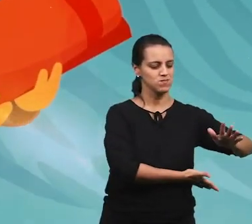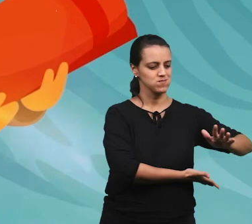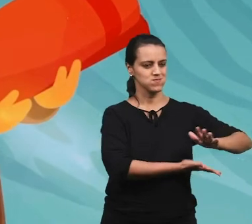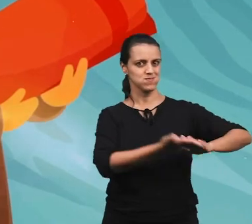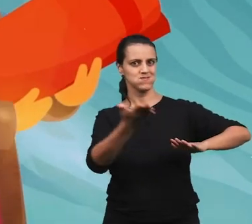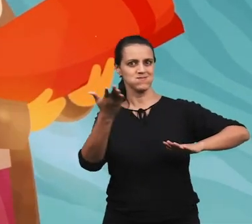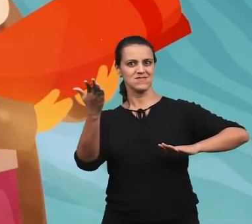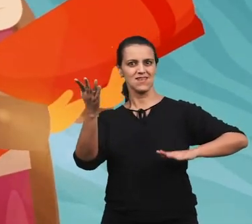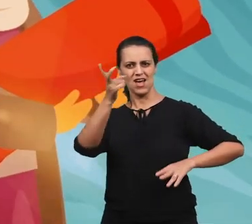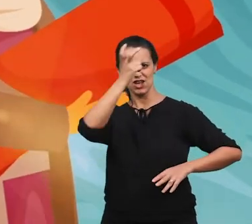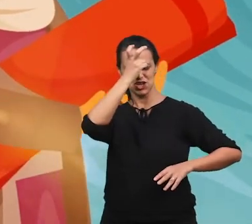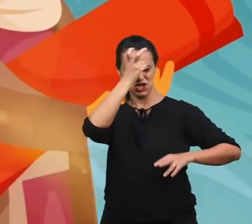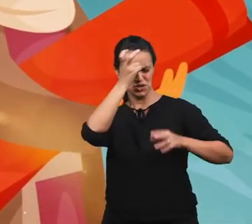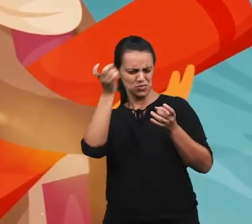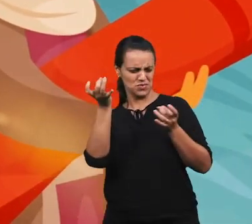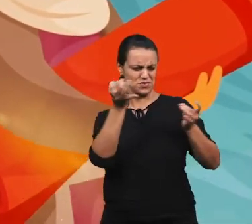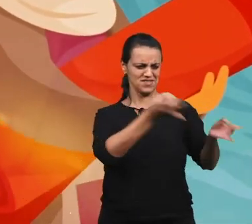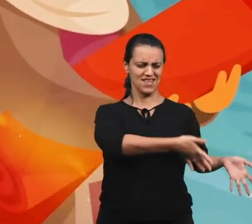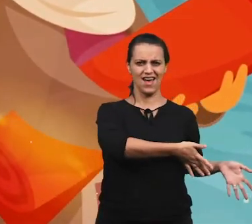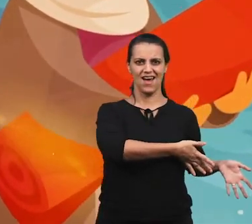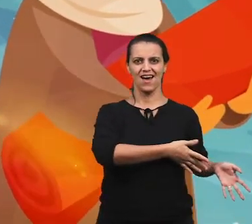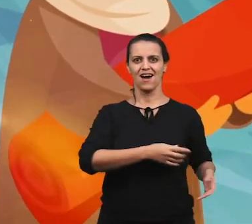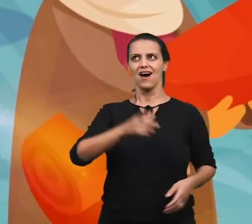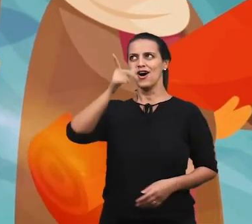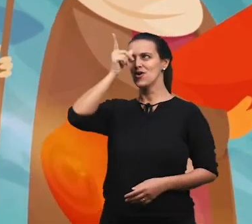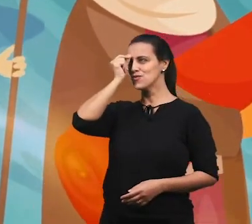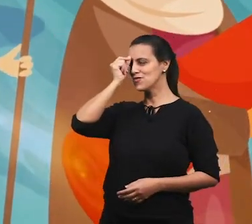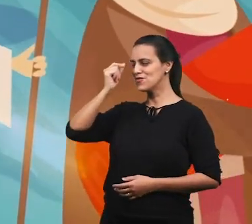Когда Израиль вышел из Египта, Израиль